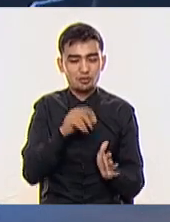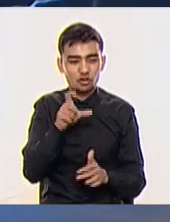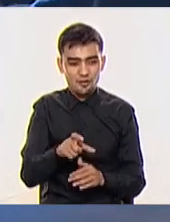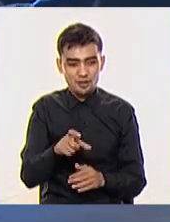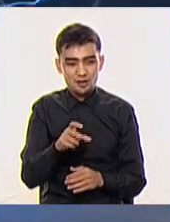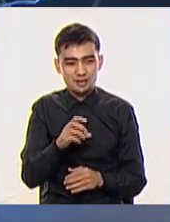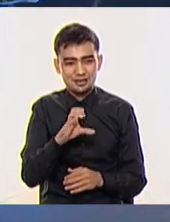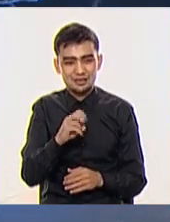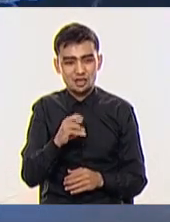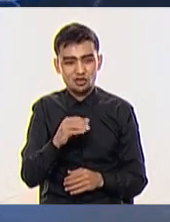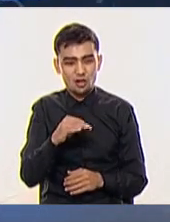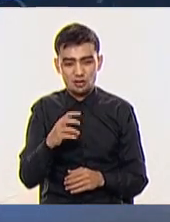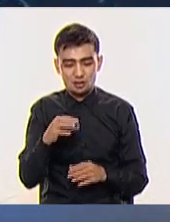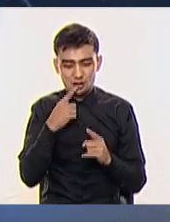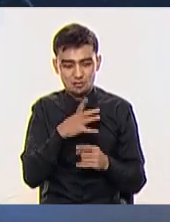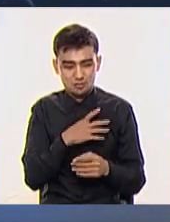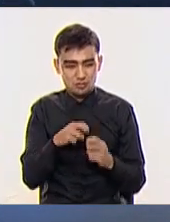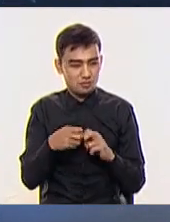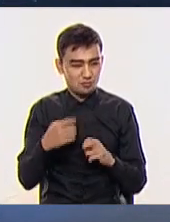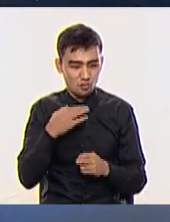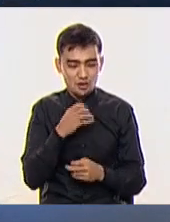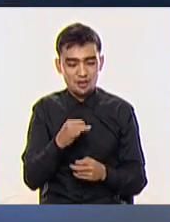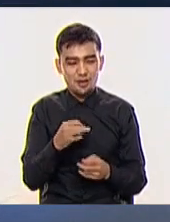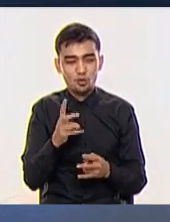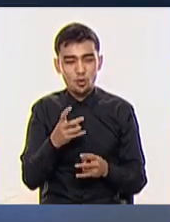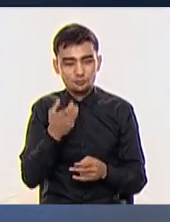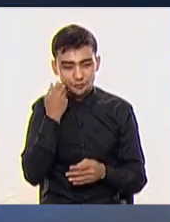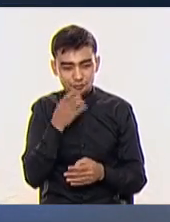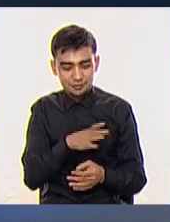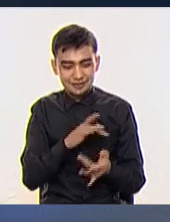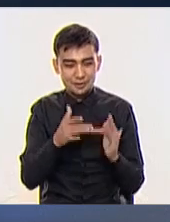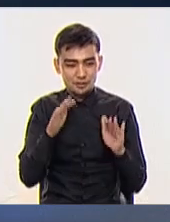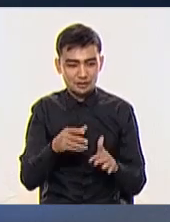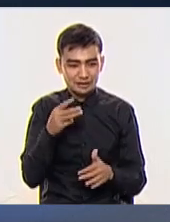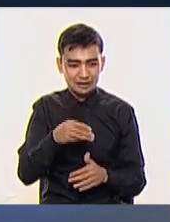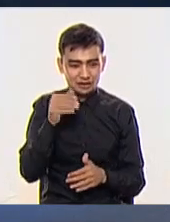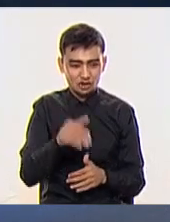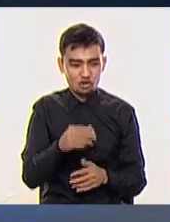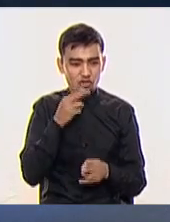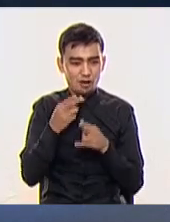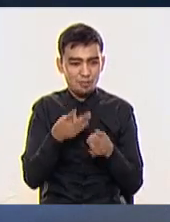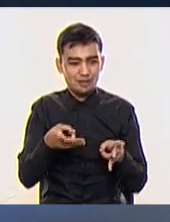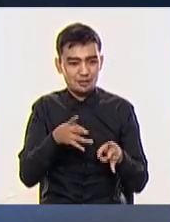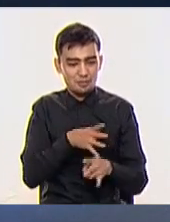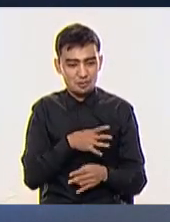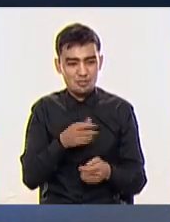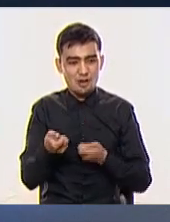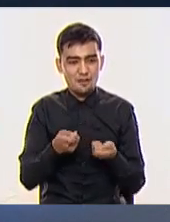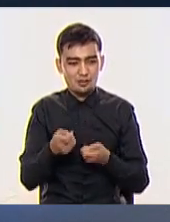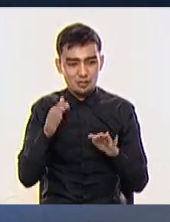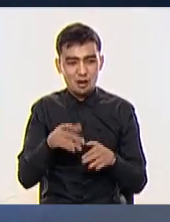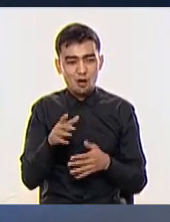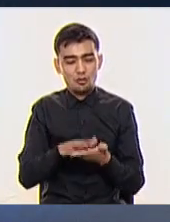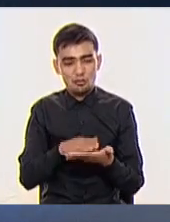снежаной и маршева по ее словам пользователи сервиса оставили более трех тысяч жалоб в правительстве